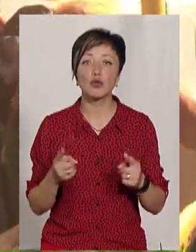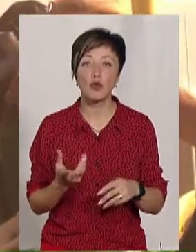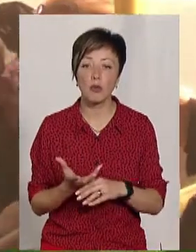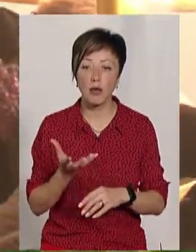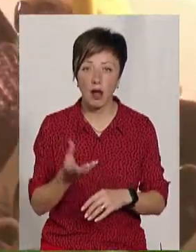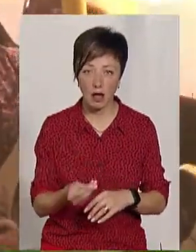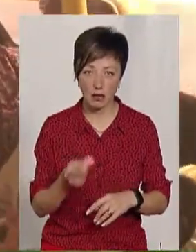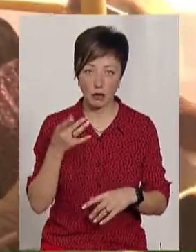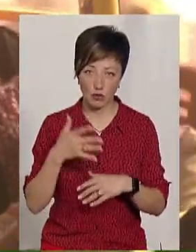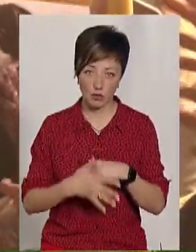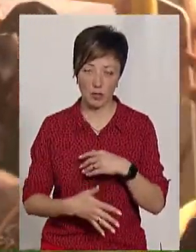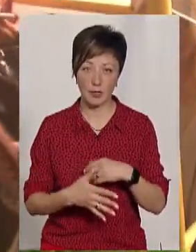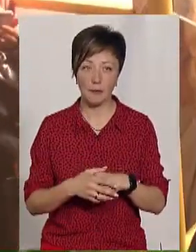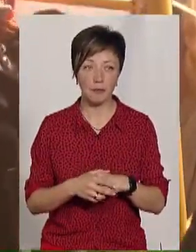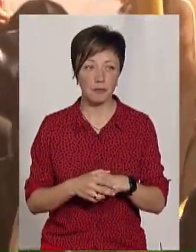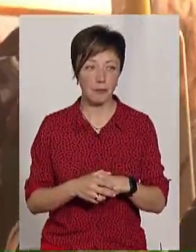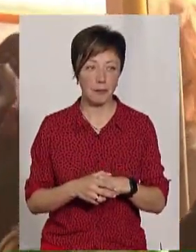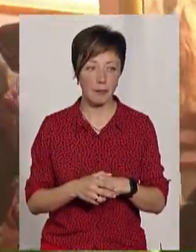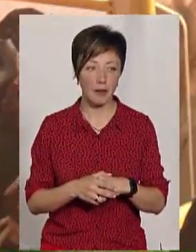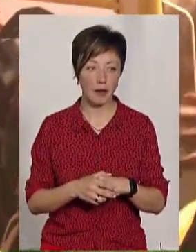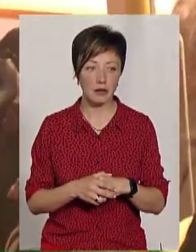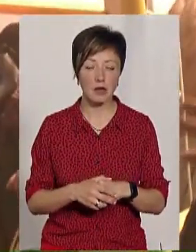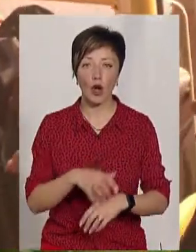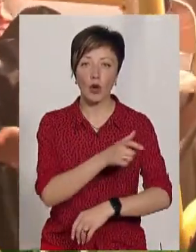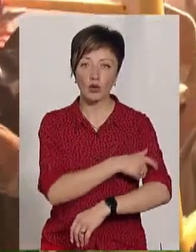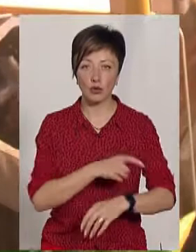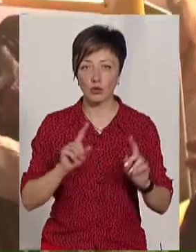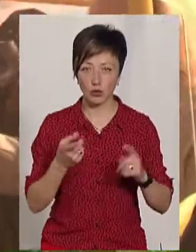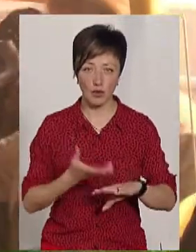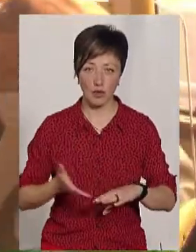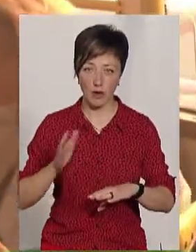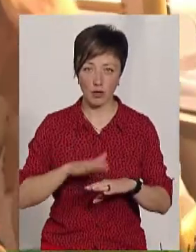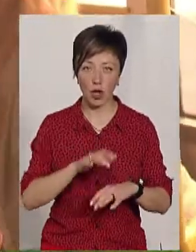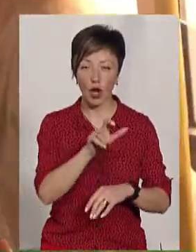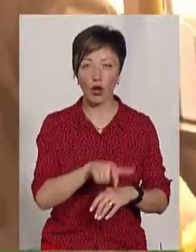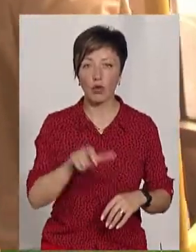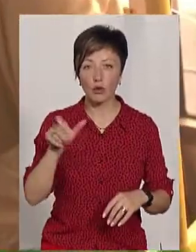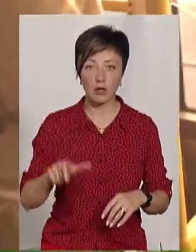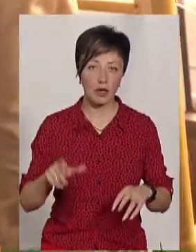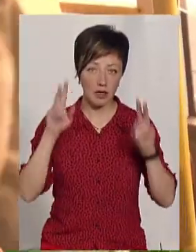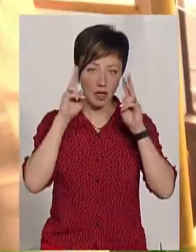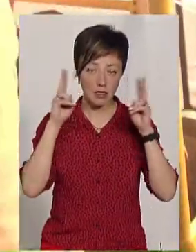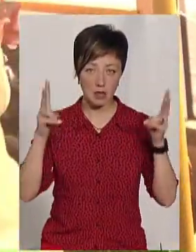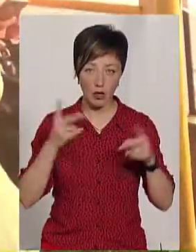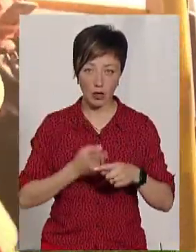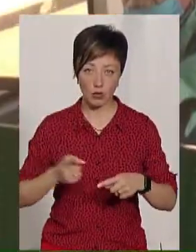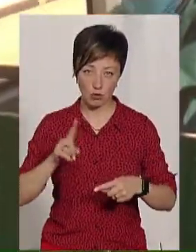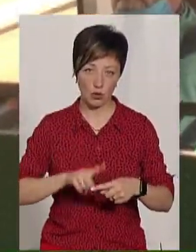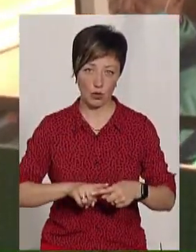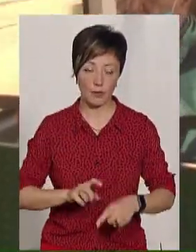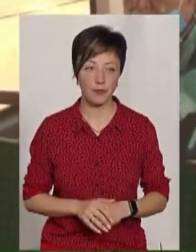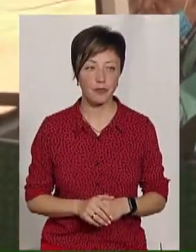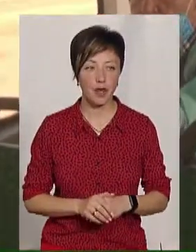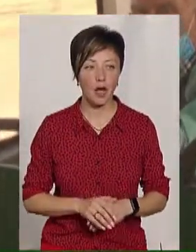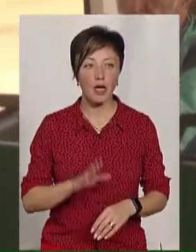платний, розумієте? От все, кондуктору дуже важко, тому що люди не усвідомлені, вони не знають.